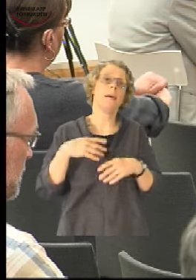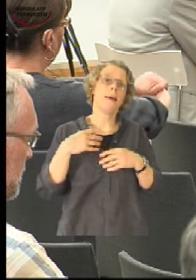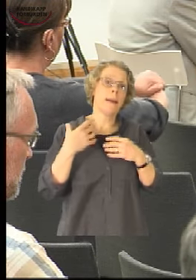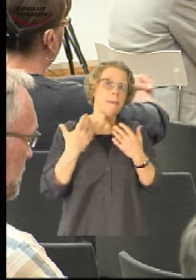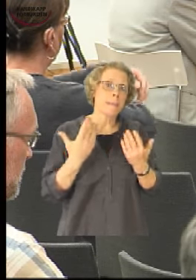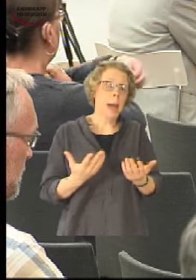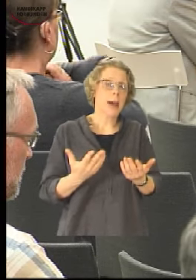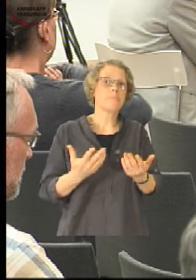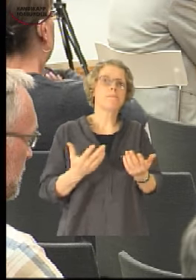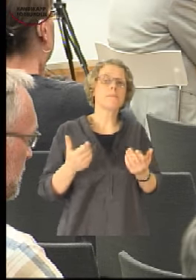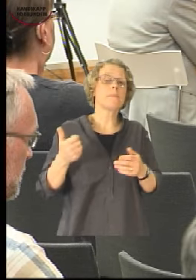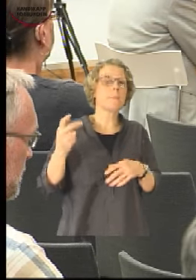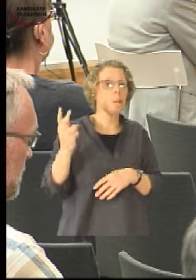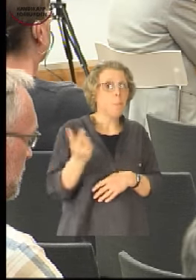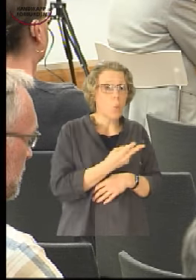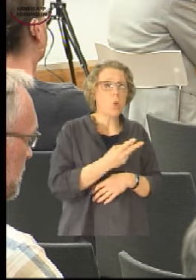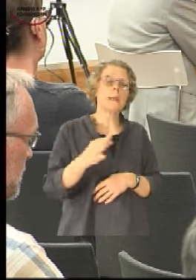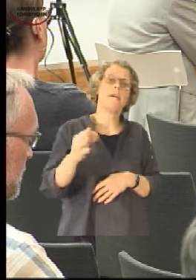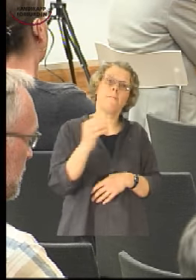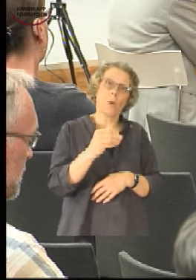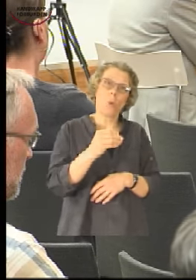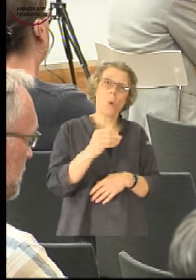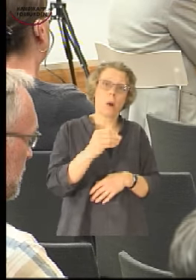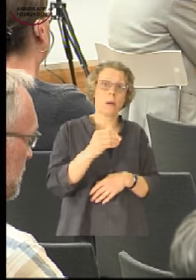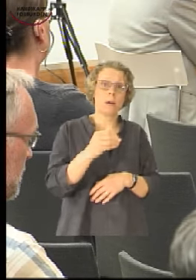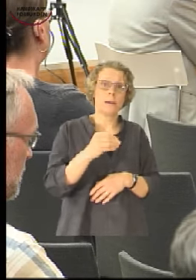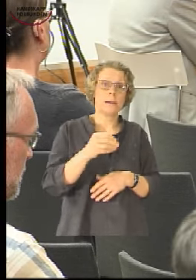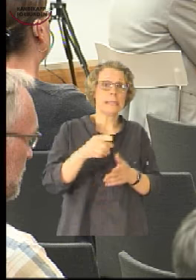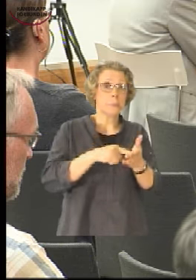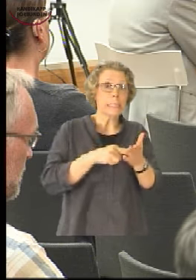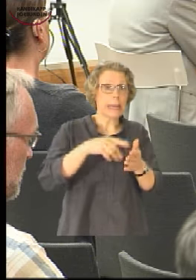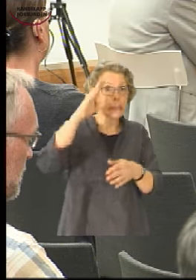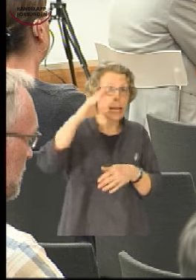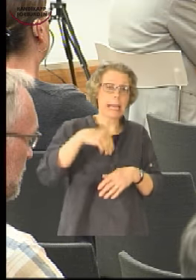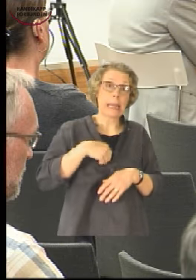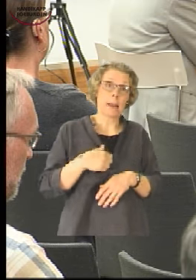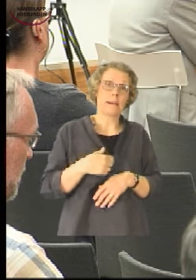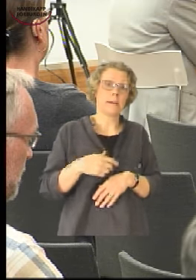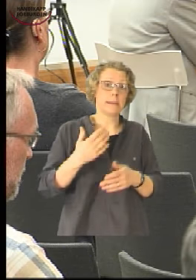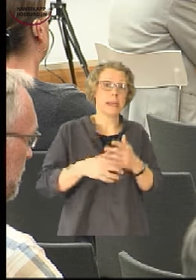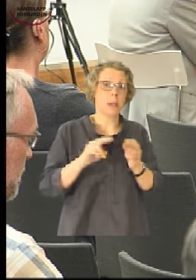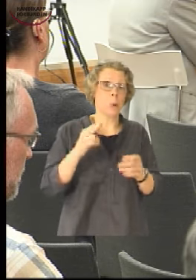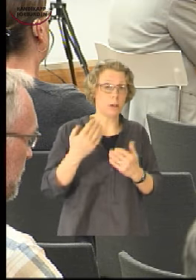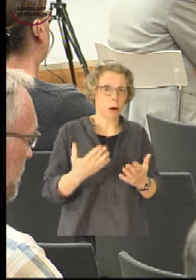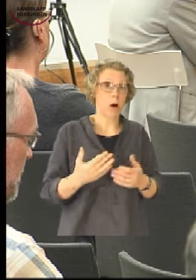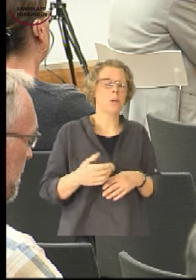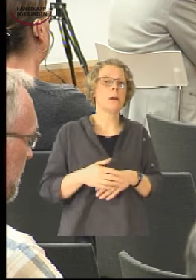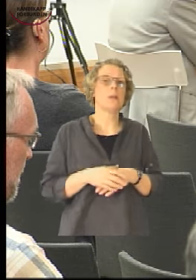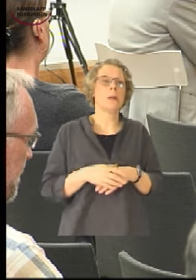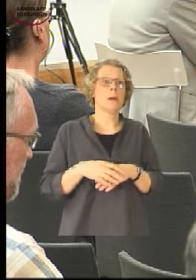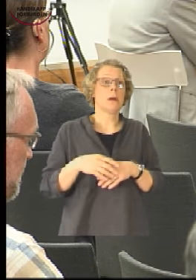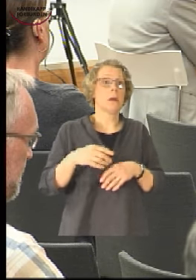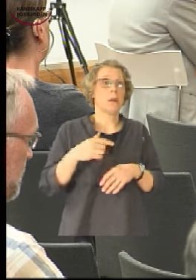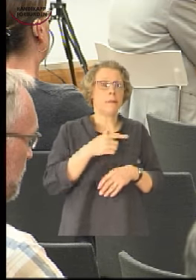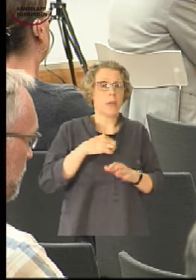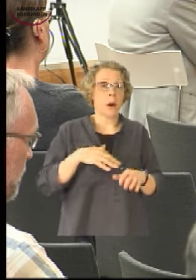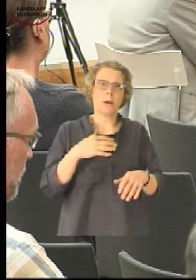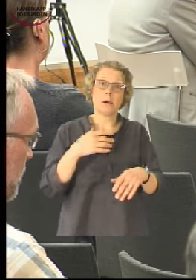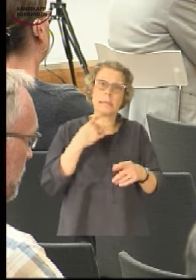dels är det så att det är för få redan idag. Jag tänker på allergologer, men många andra har vi pratat om i